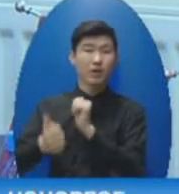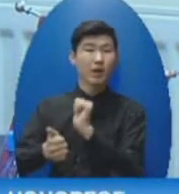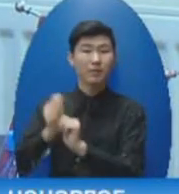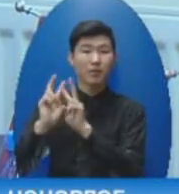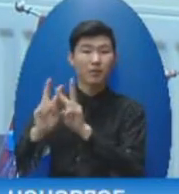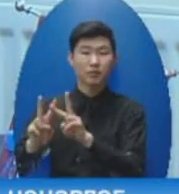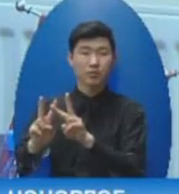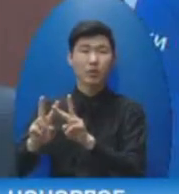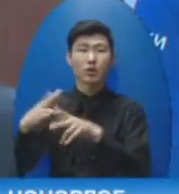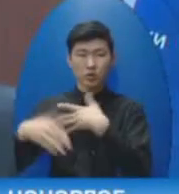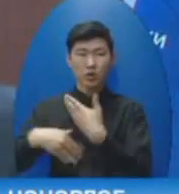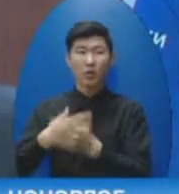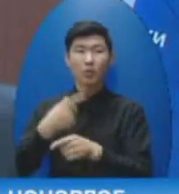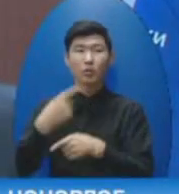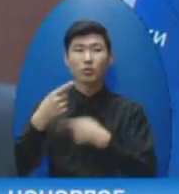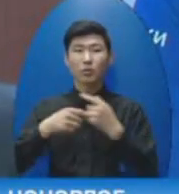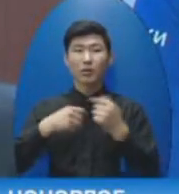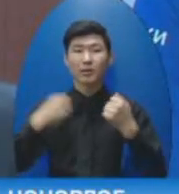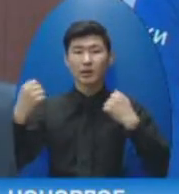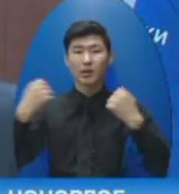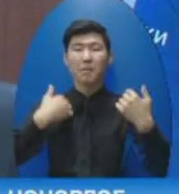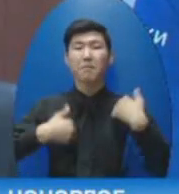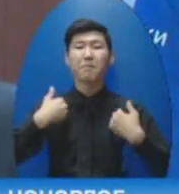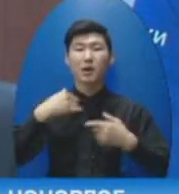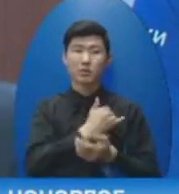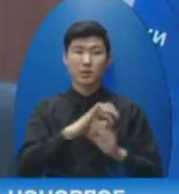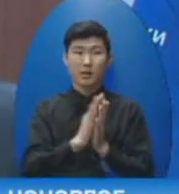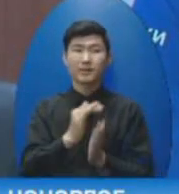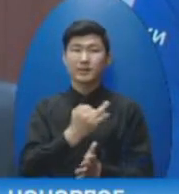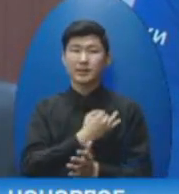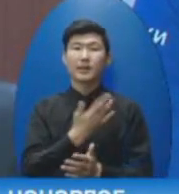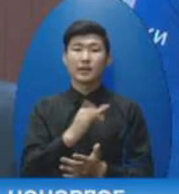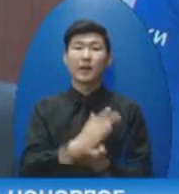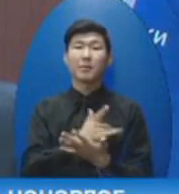үргэлжлүүлэн гэдэгт дасгалжуулагч багшийн зүгээс итгэлтэй байгаа юм аа.